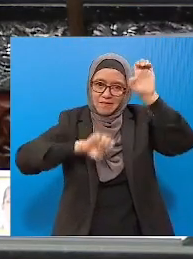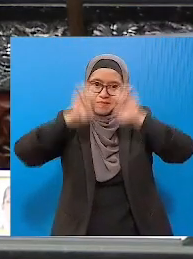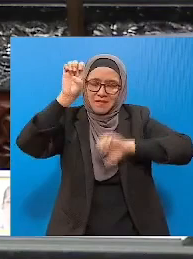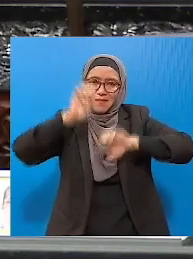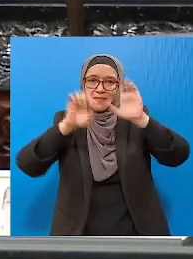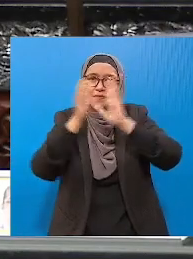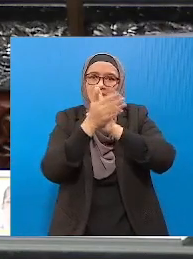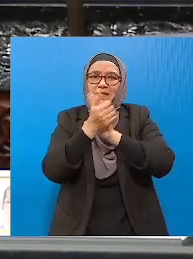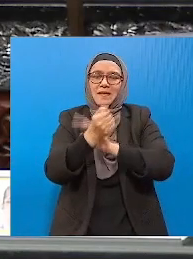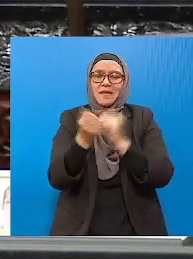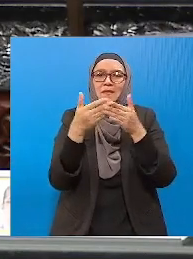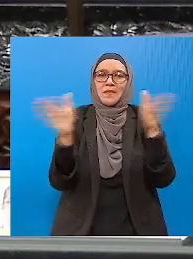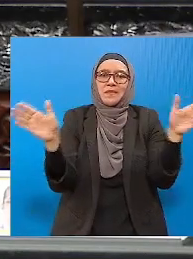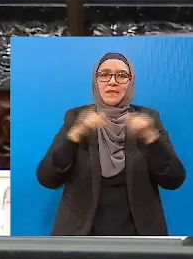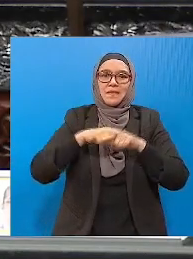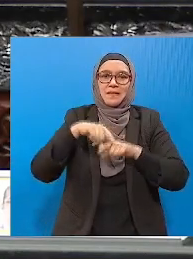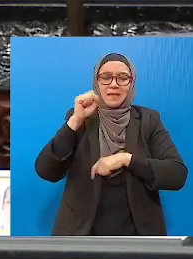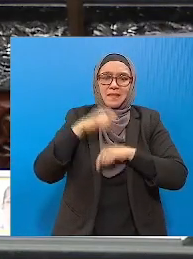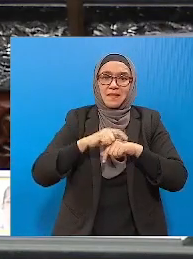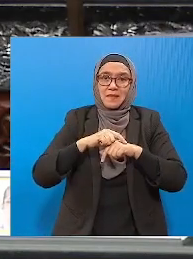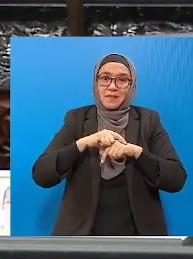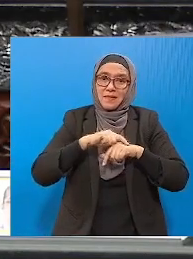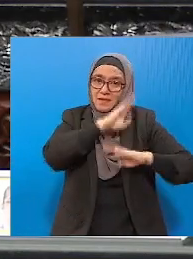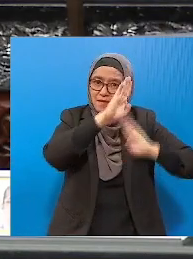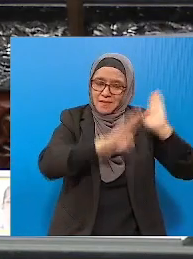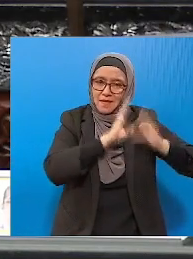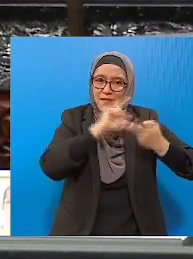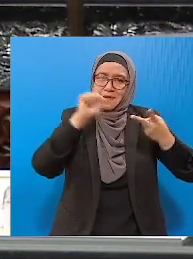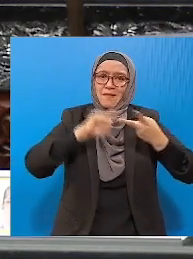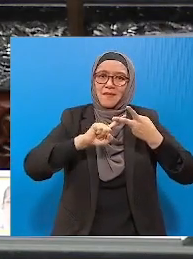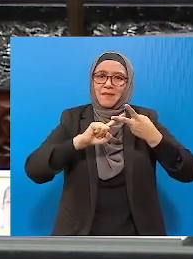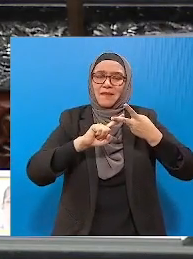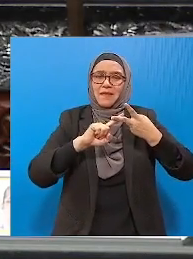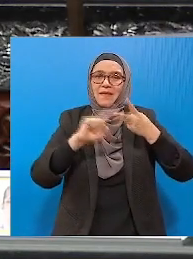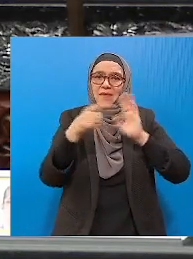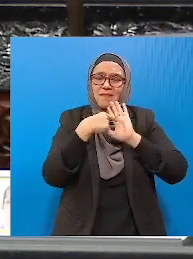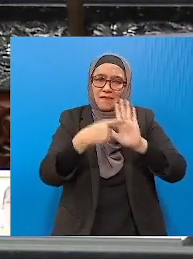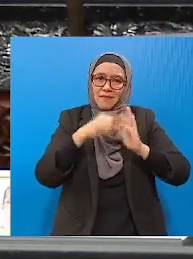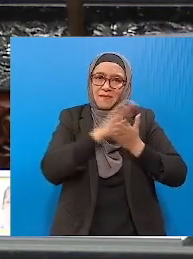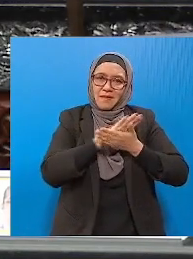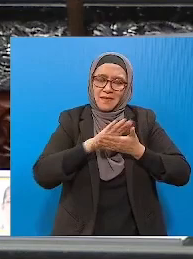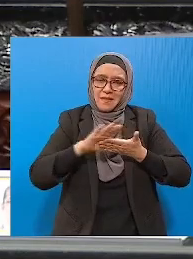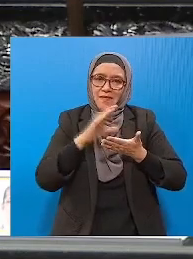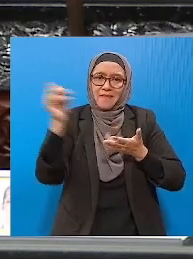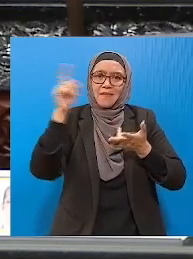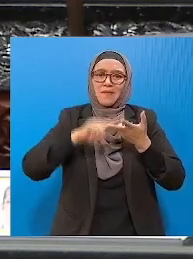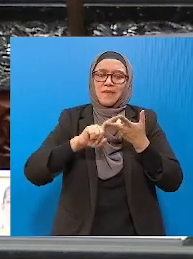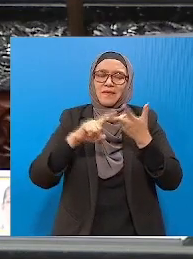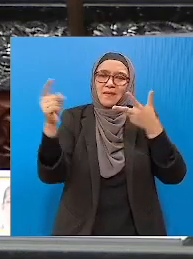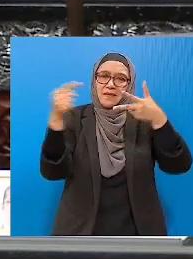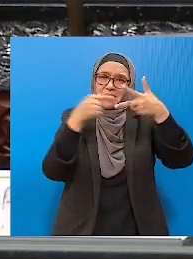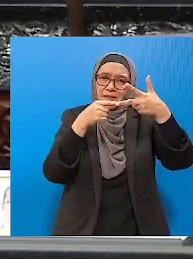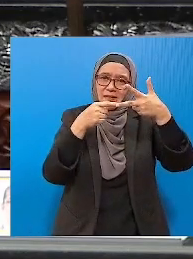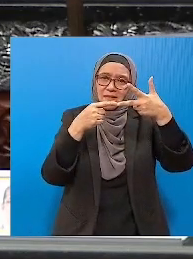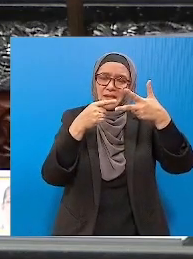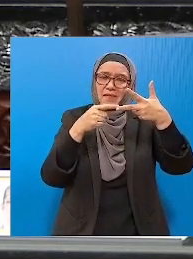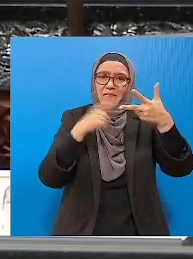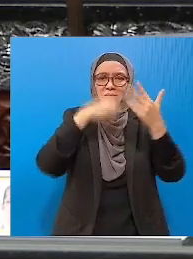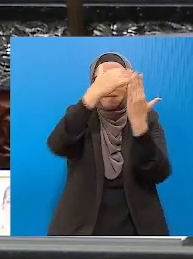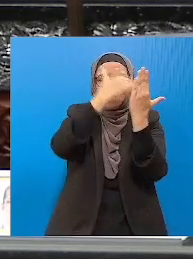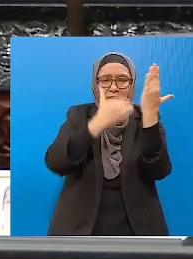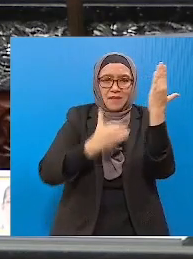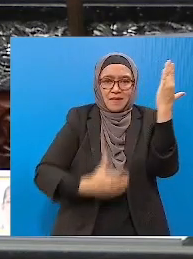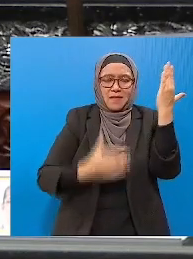seperti sikap penampilan diri pengetahuan am dan kompetensi function or seperti kandungan mata pelajaran